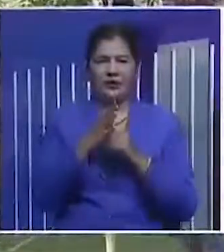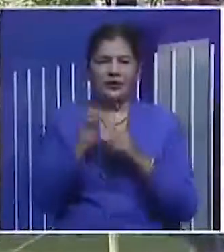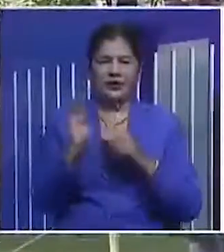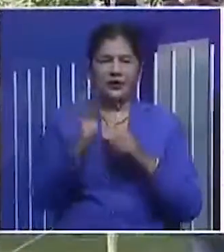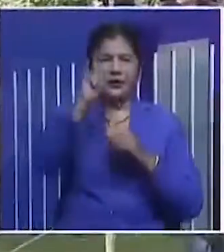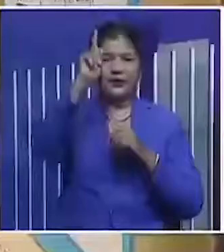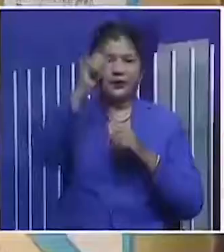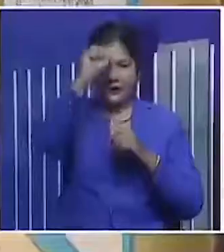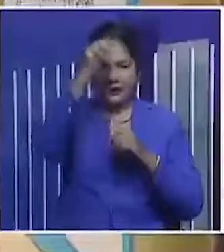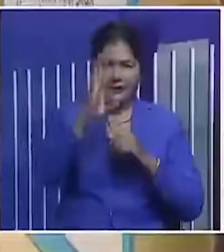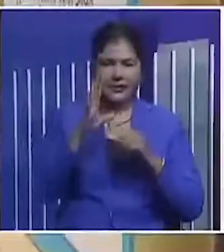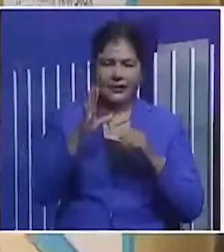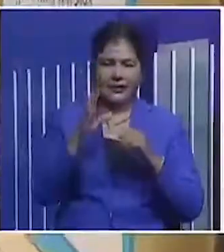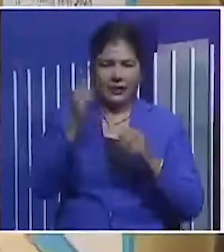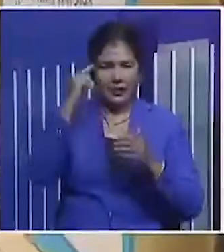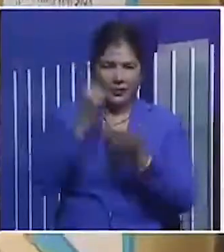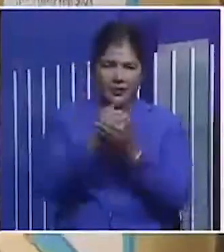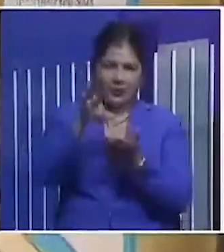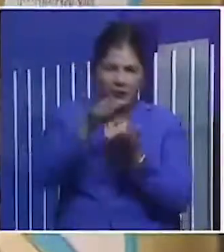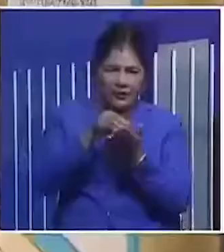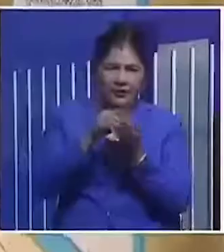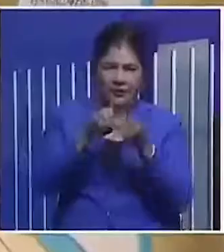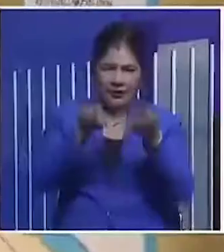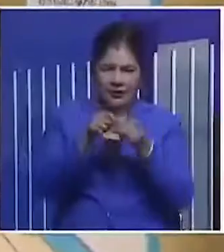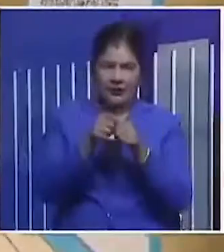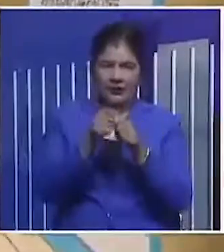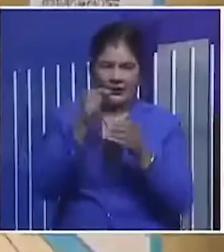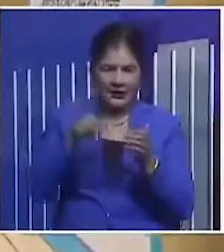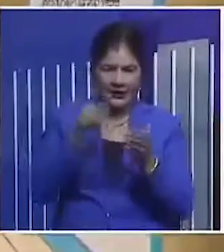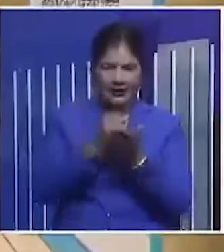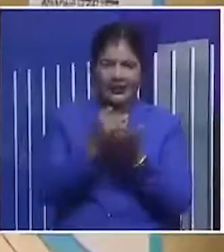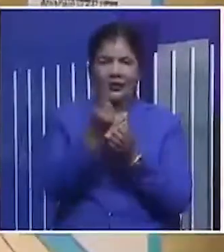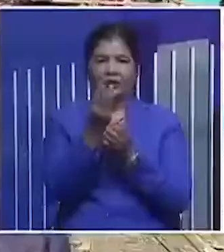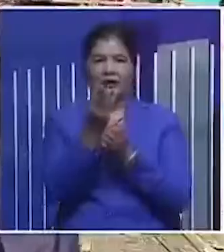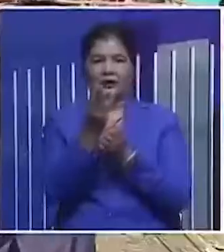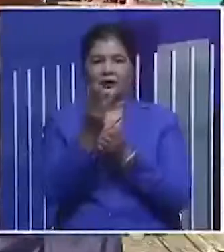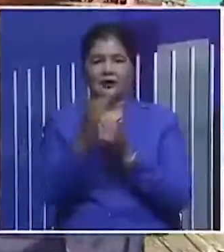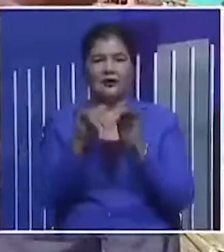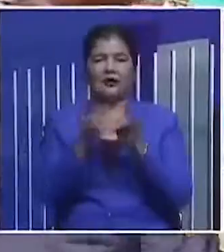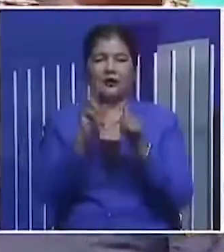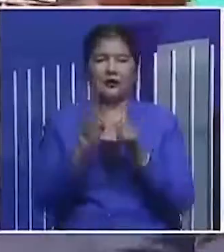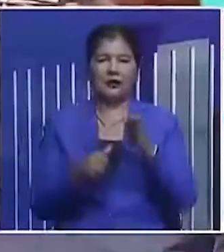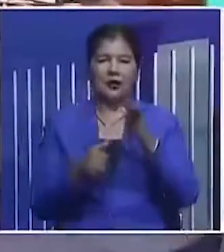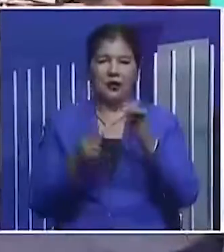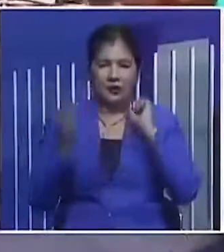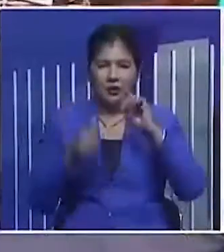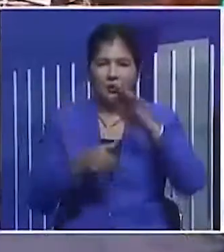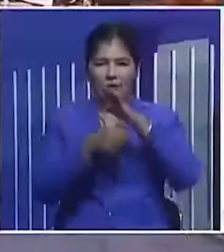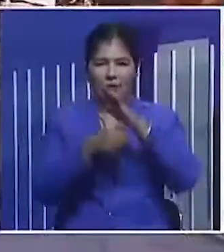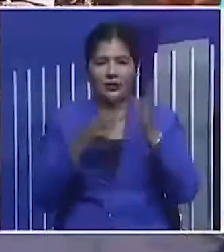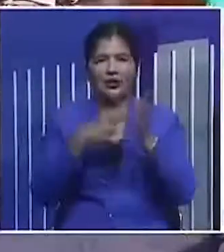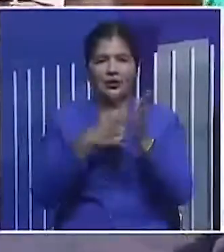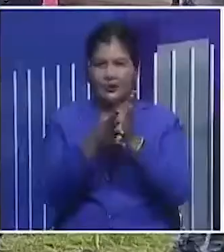छ। मतपेटिका संकलन गरेर आजै मतगणना गर्ने तयारी पनि रहेको छ। नगर प्रमुखमा नेपाली